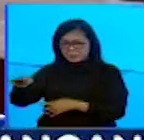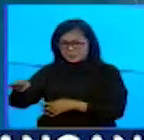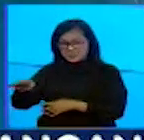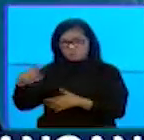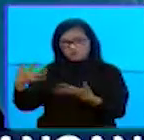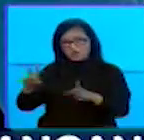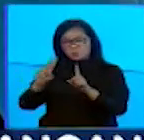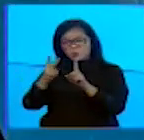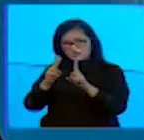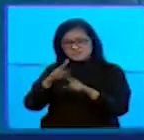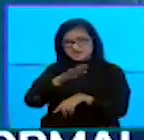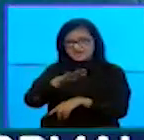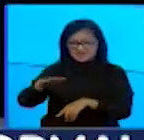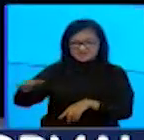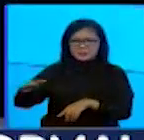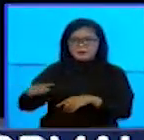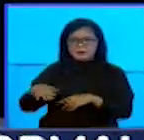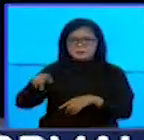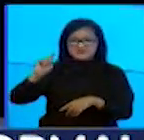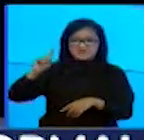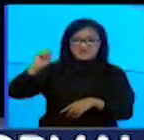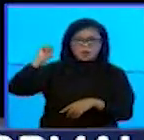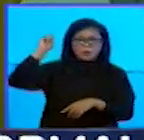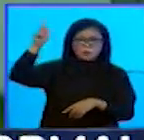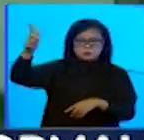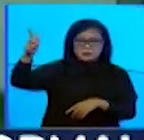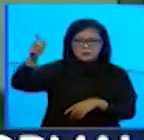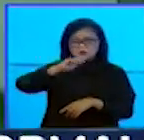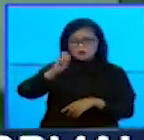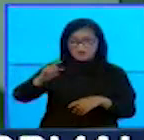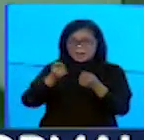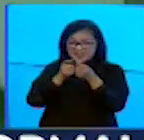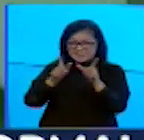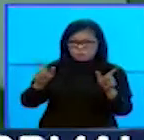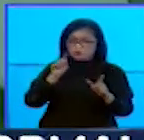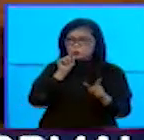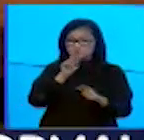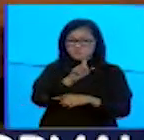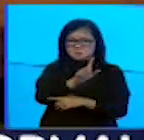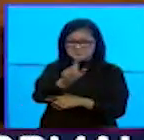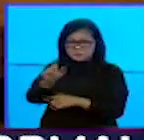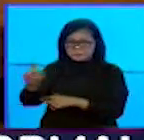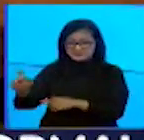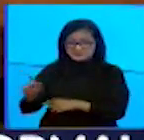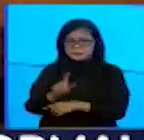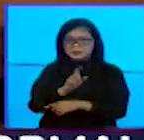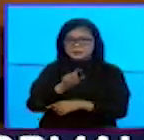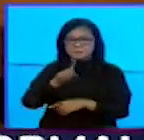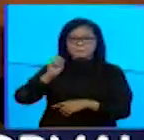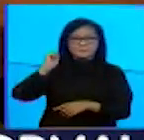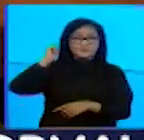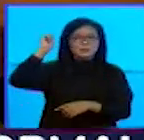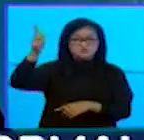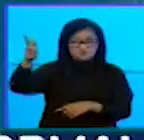saja Kemudian untuk besok harinya sekolah diliburkan kembali untuk sterilisasi dan kemudian esok harinya lagi akan dilanjutkan